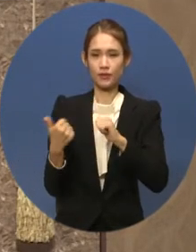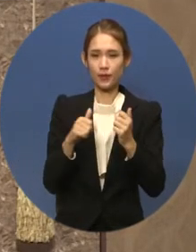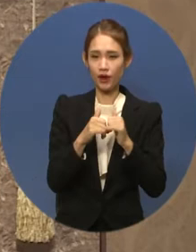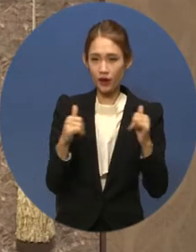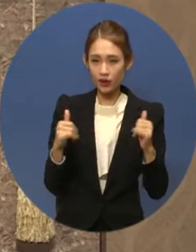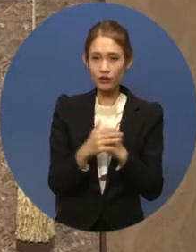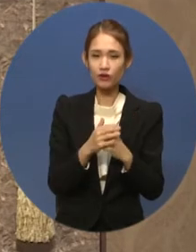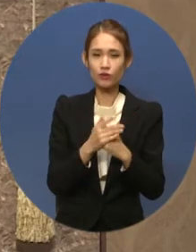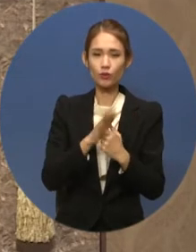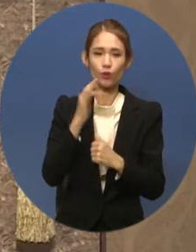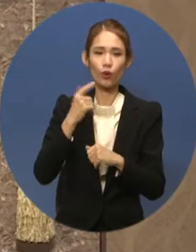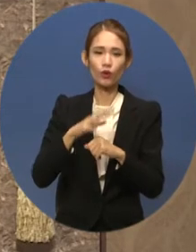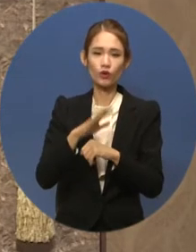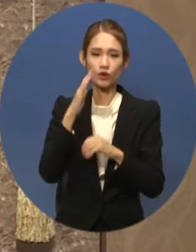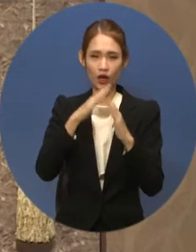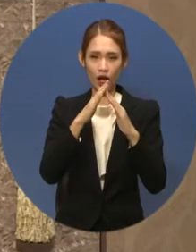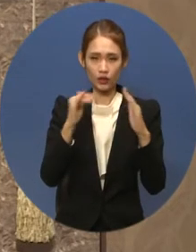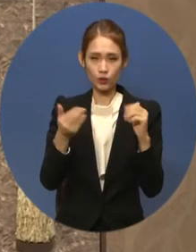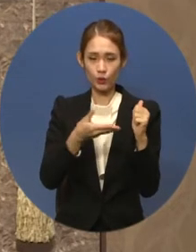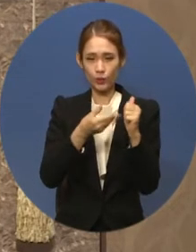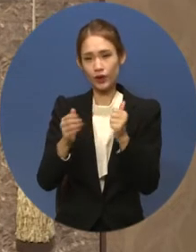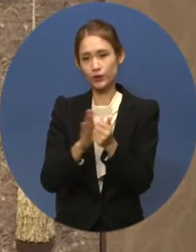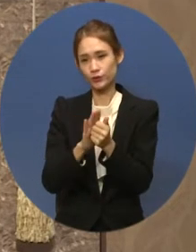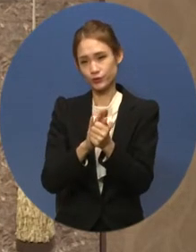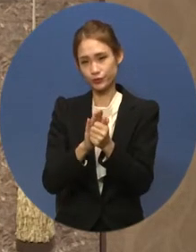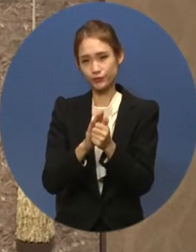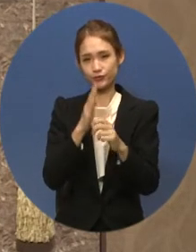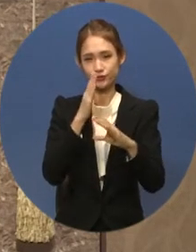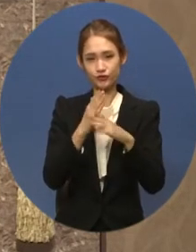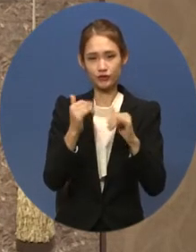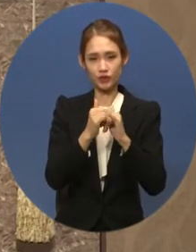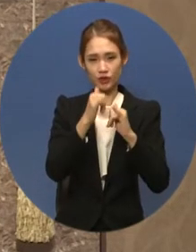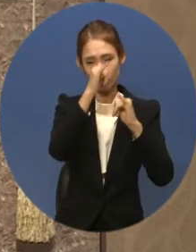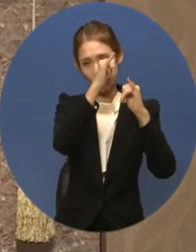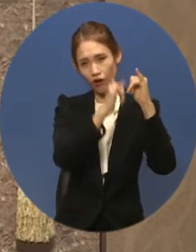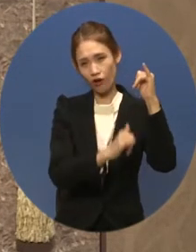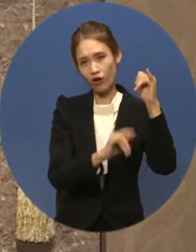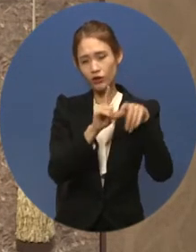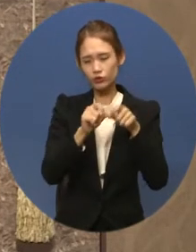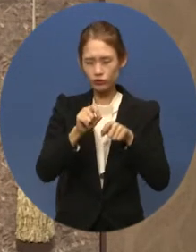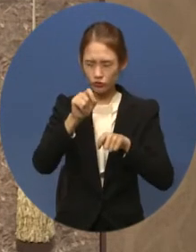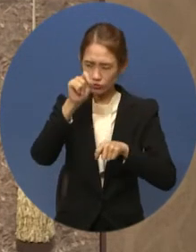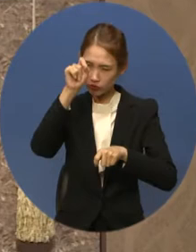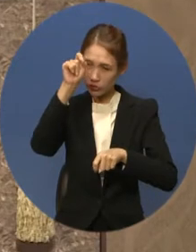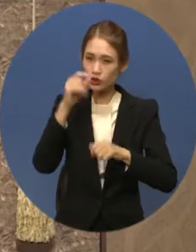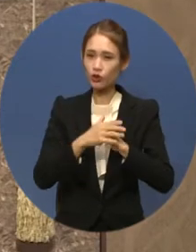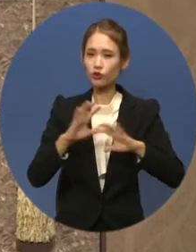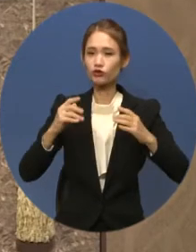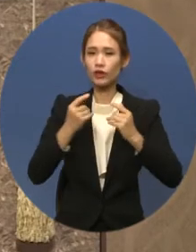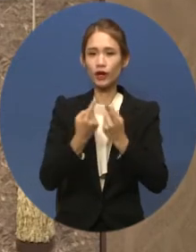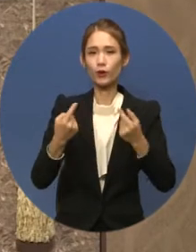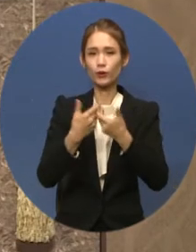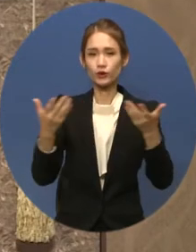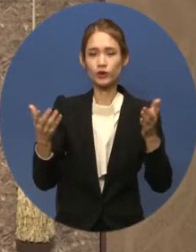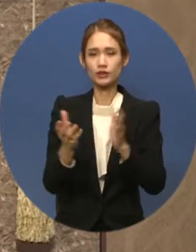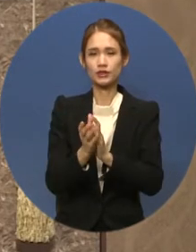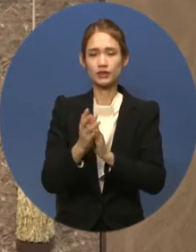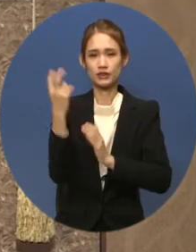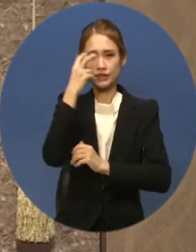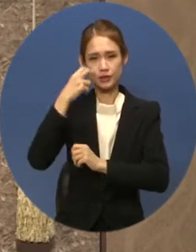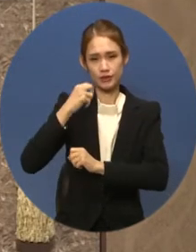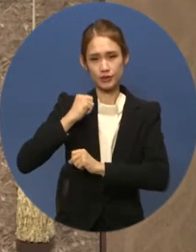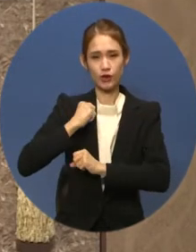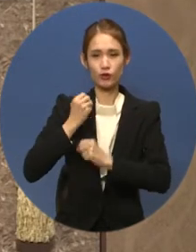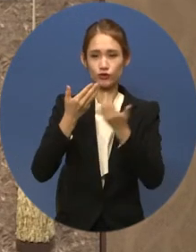자로 보응 가족으로 모시고 있습니다 우리가 역사가 상당히 오래 되었고 국가 공동체를 지키는 근간이 되는 사업